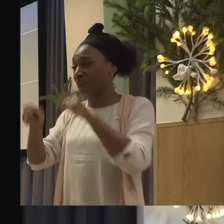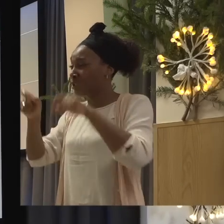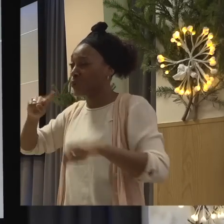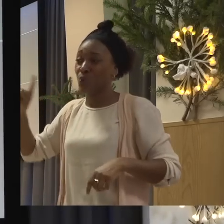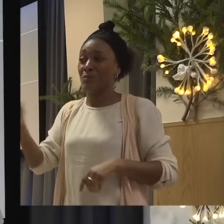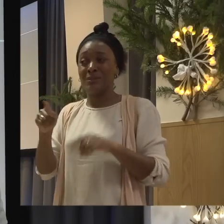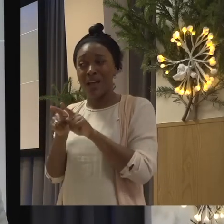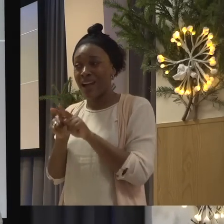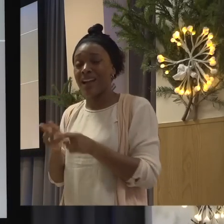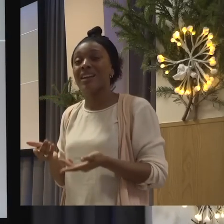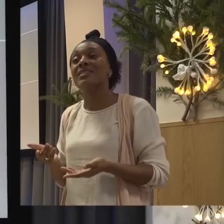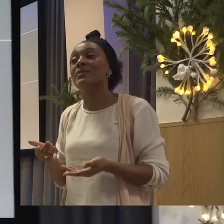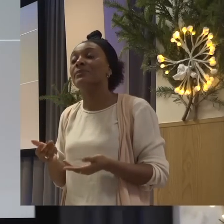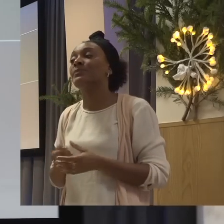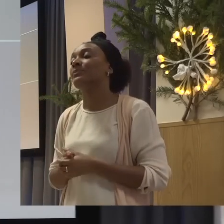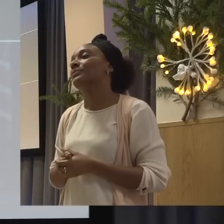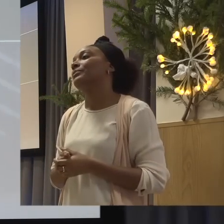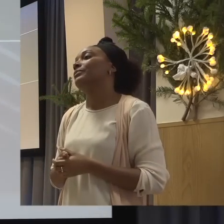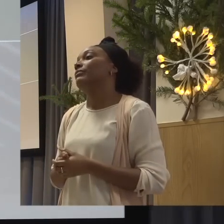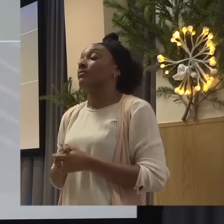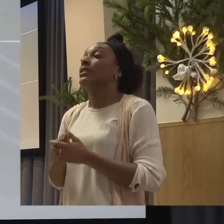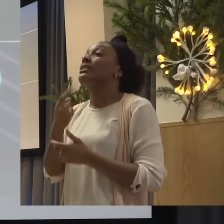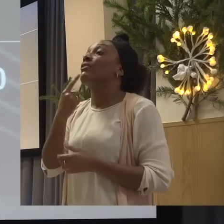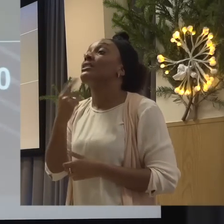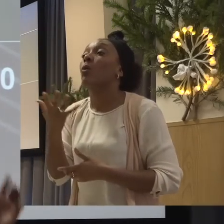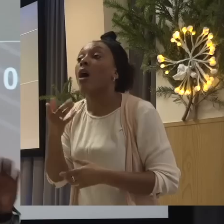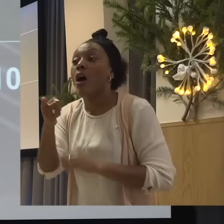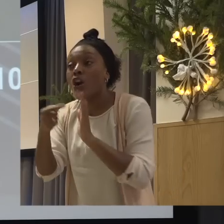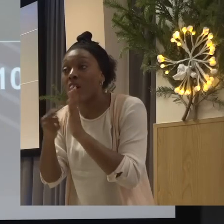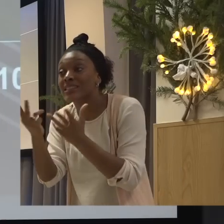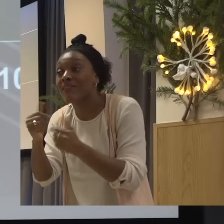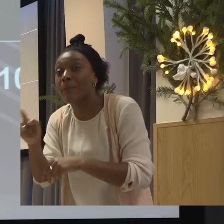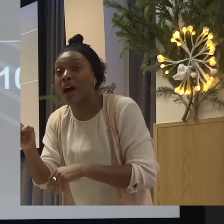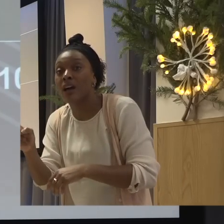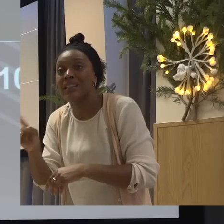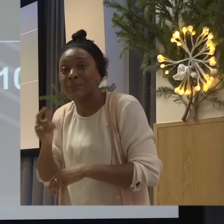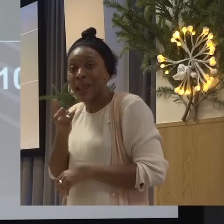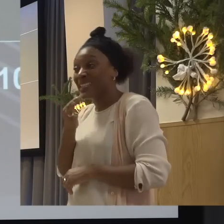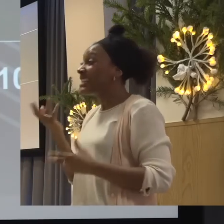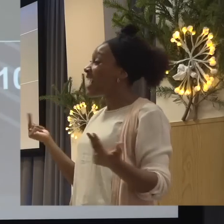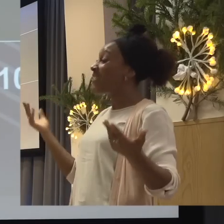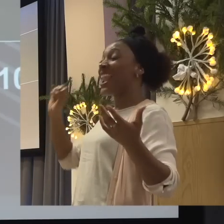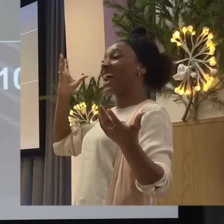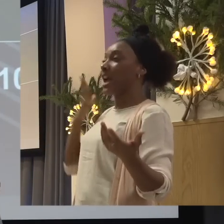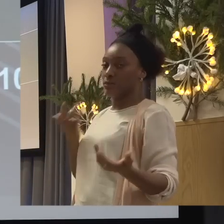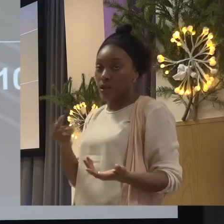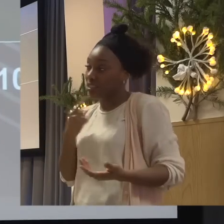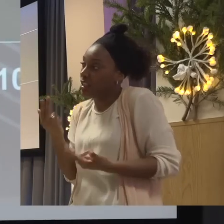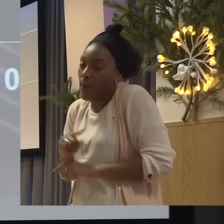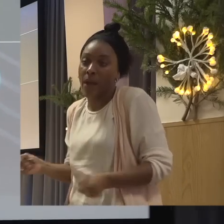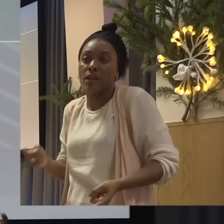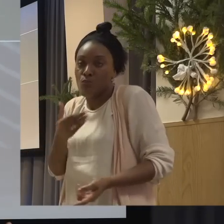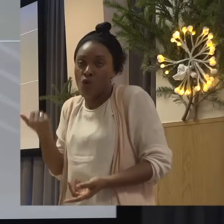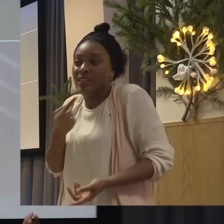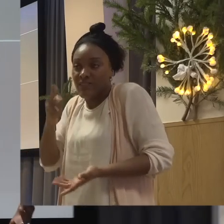train de dire à l'Église, quand ça ne va pas, il faut savoir dire que ça ne va pas. Plutôt que de se